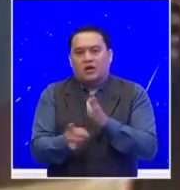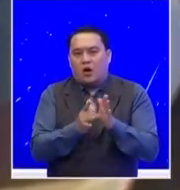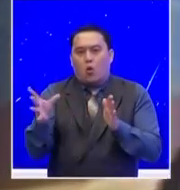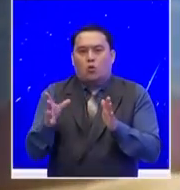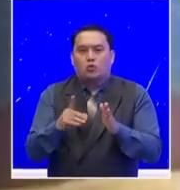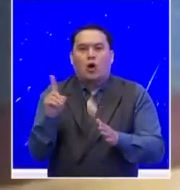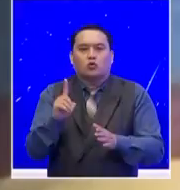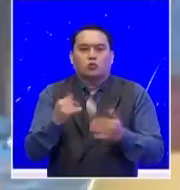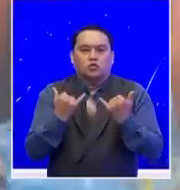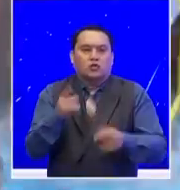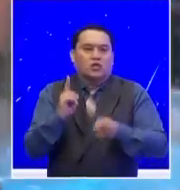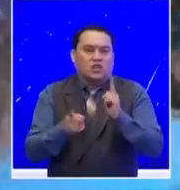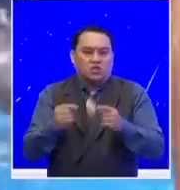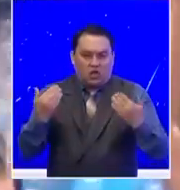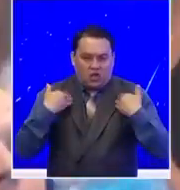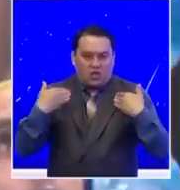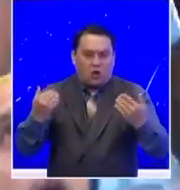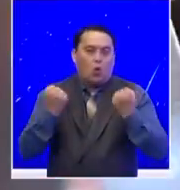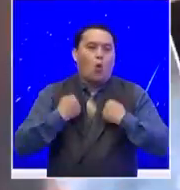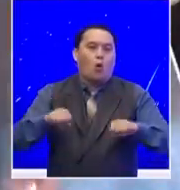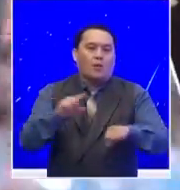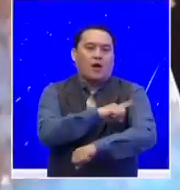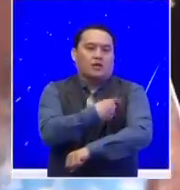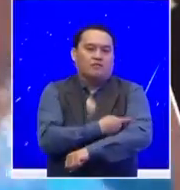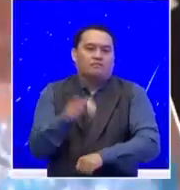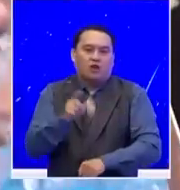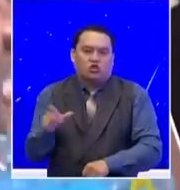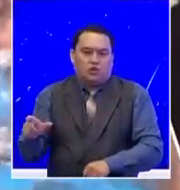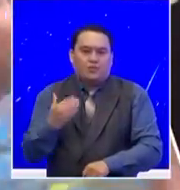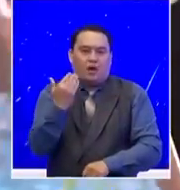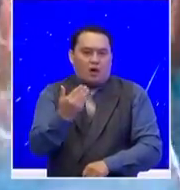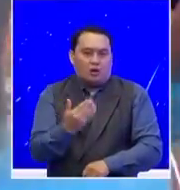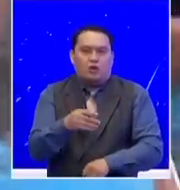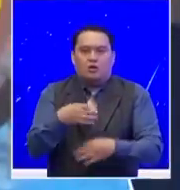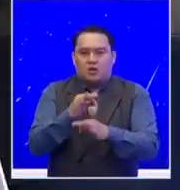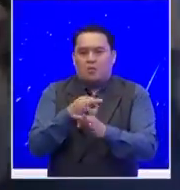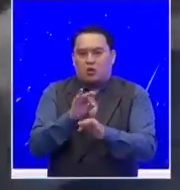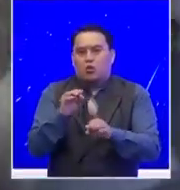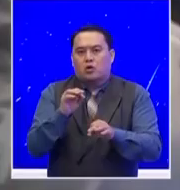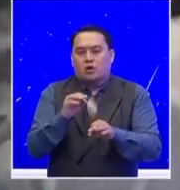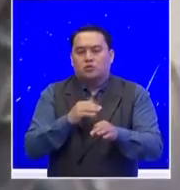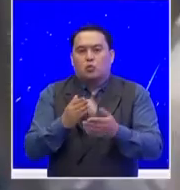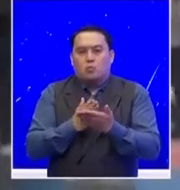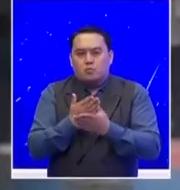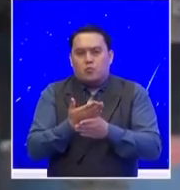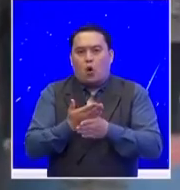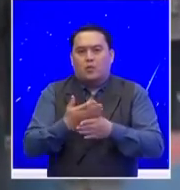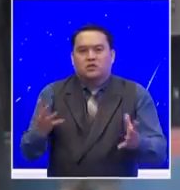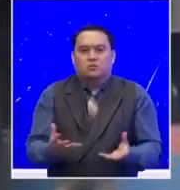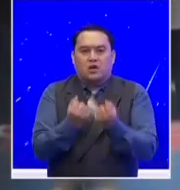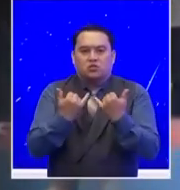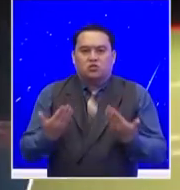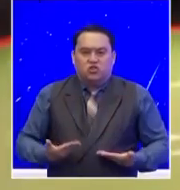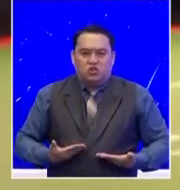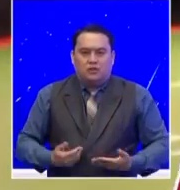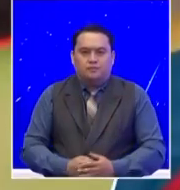а о том, что настоящими героями являются врачи. Все те, кто в реанимациях, в лабораториях, в каретах скорой помощи, спасают сегодня